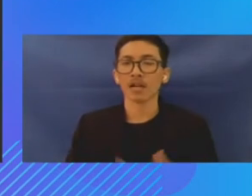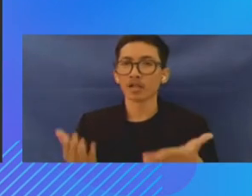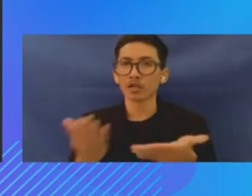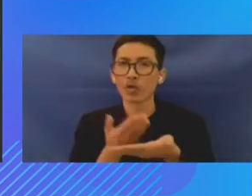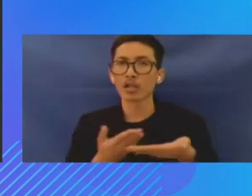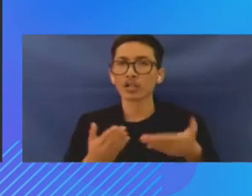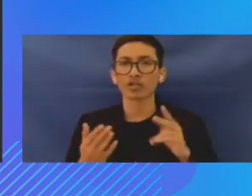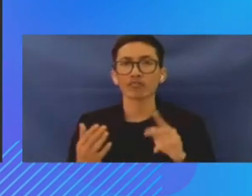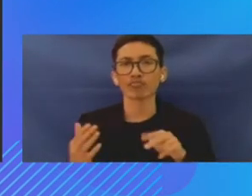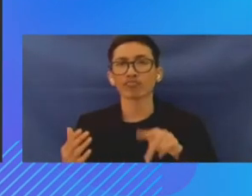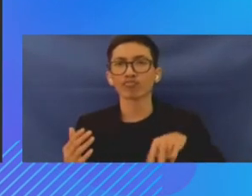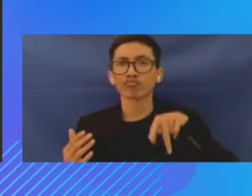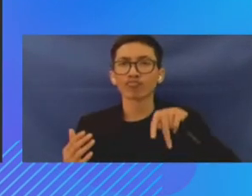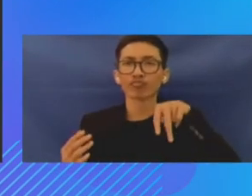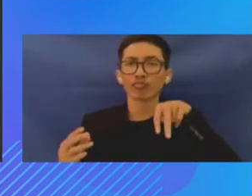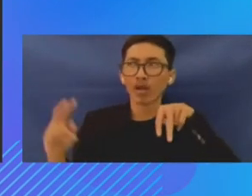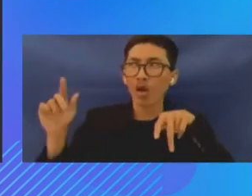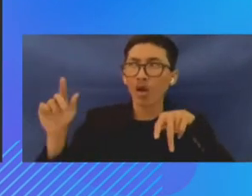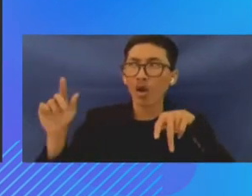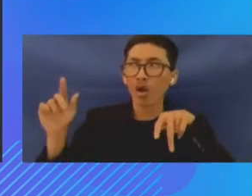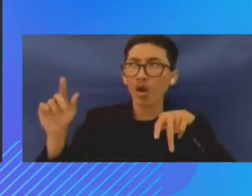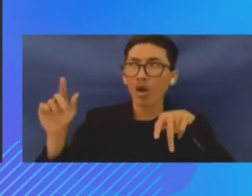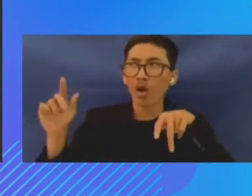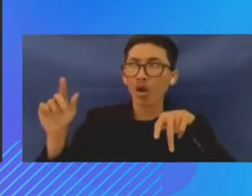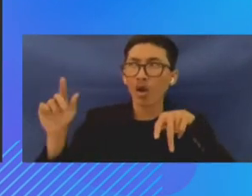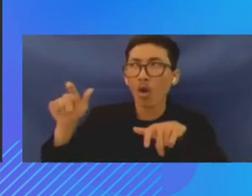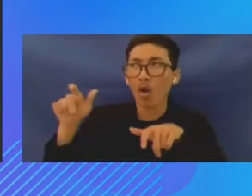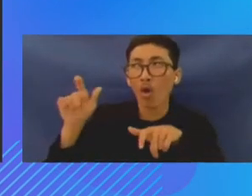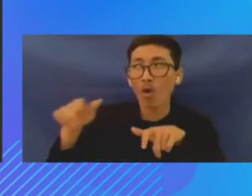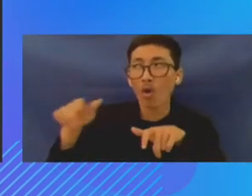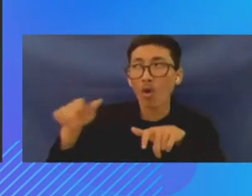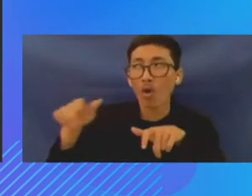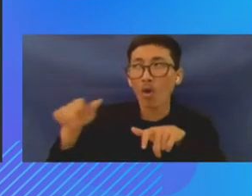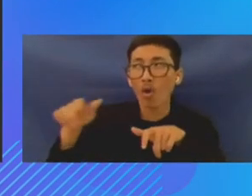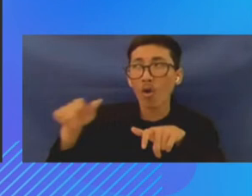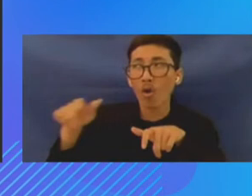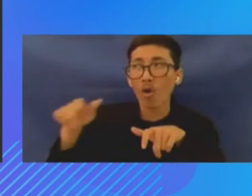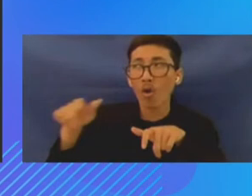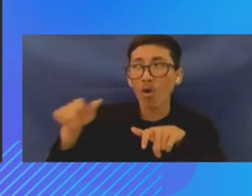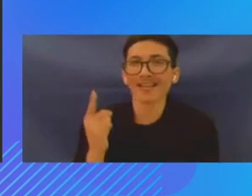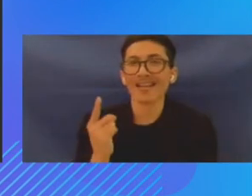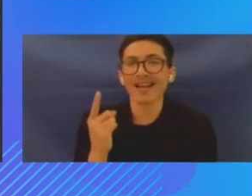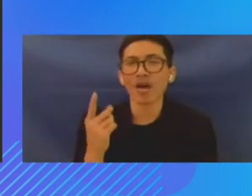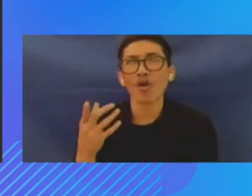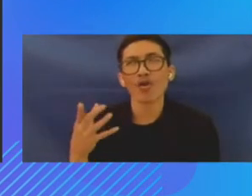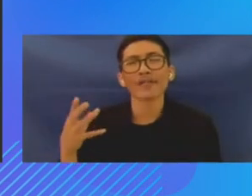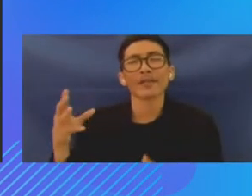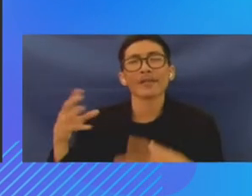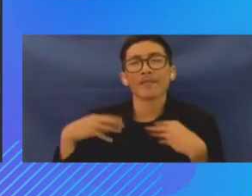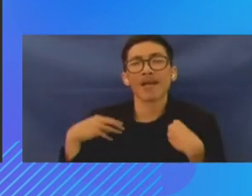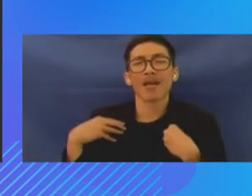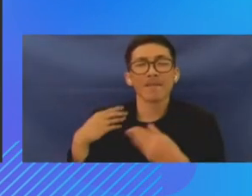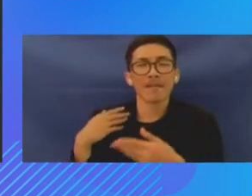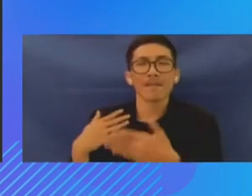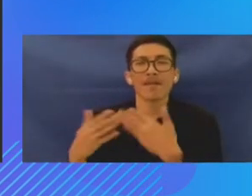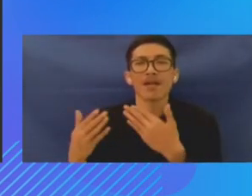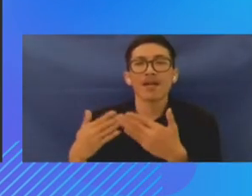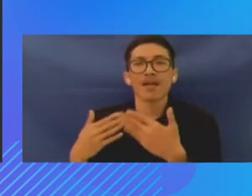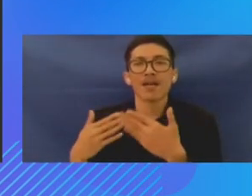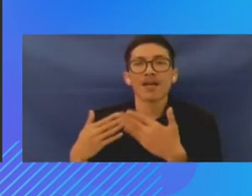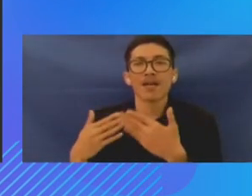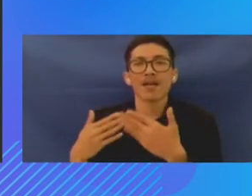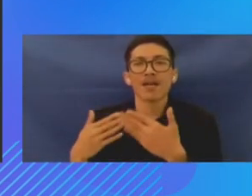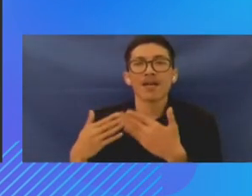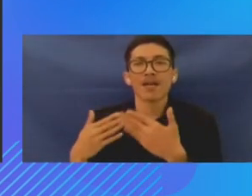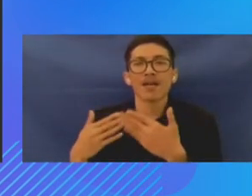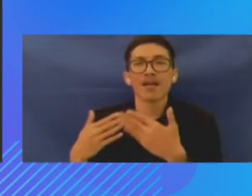kemudian pasti akan kami terima juga gitu, dan akan dialami oleh Balkis. Cuman saya selalu